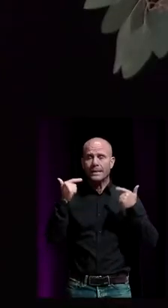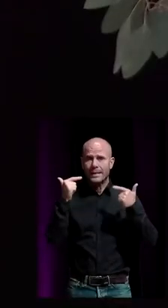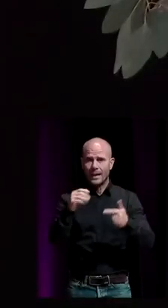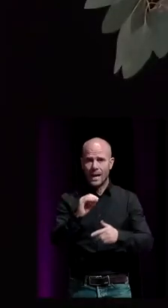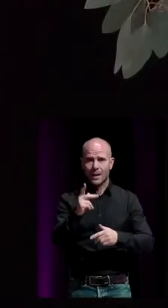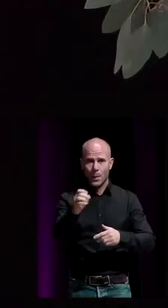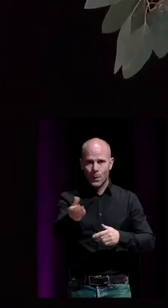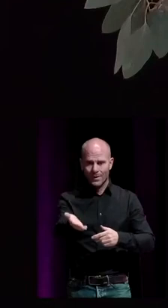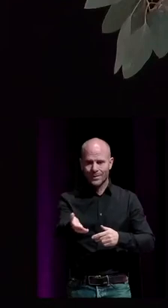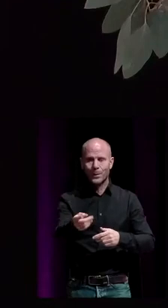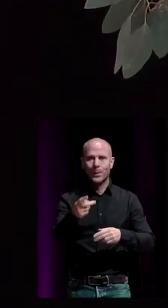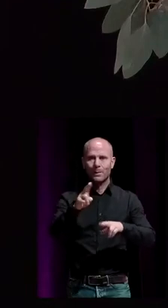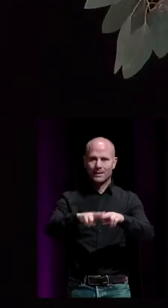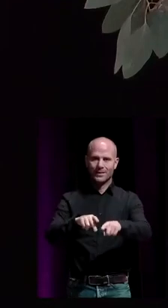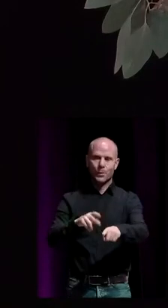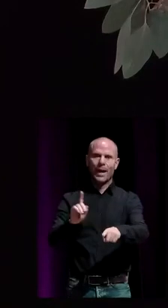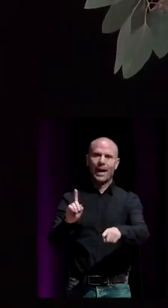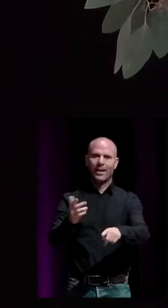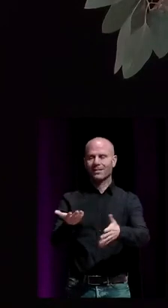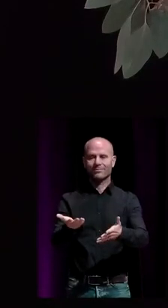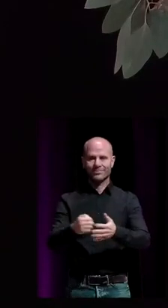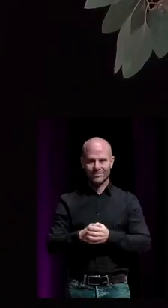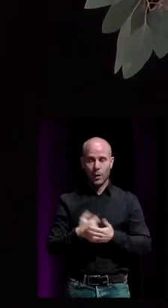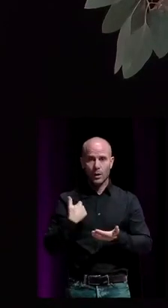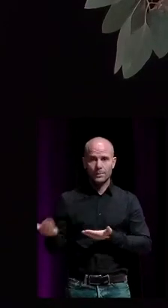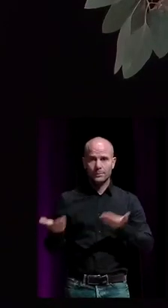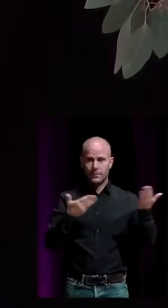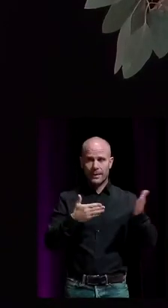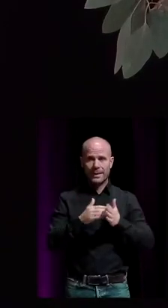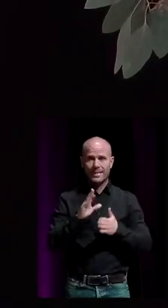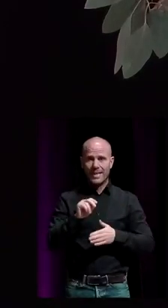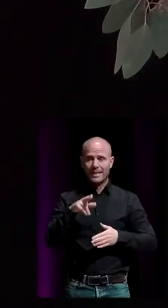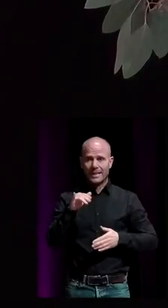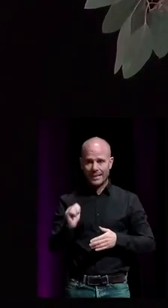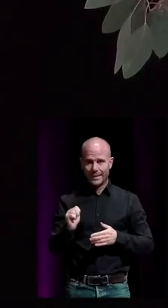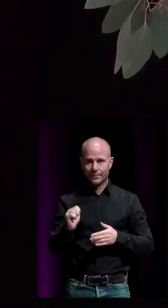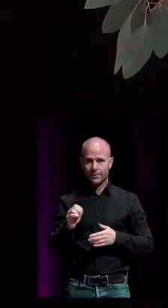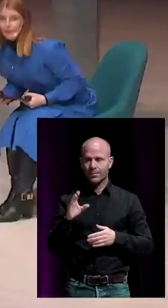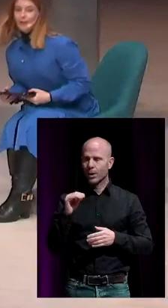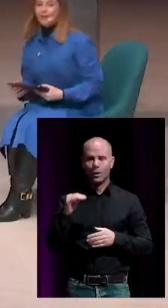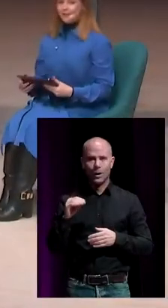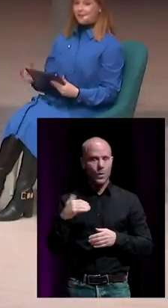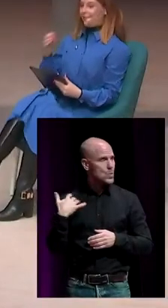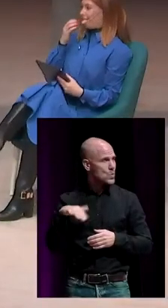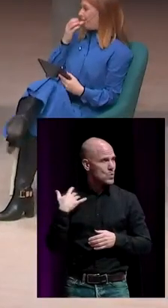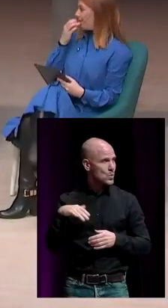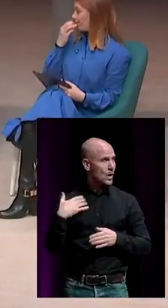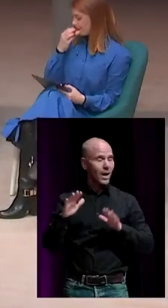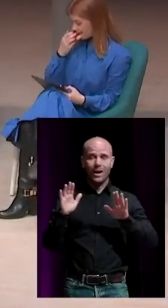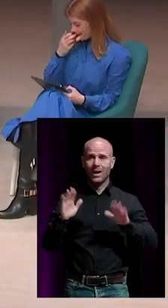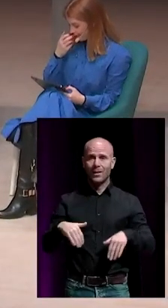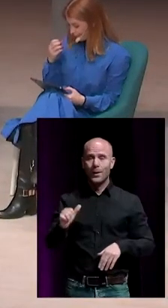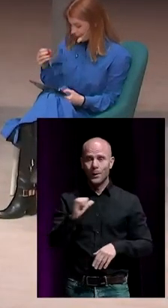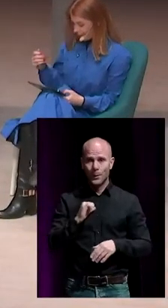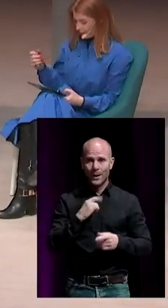Akko, där du sitter. Och nu lämnar jag över till dig, Jenny. Ja, det har verkligen varit